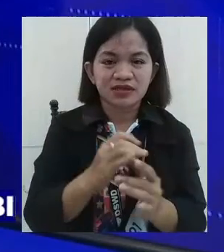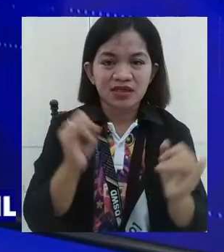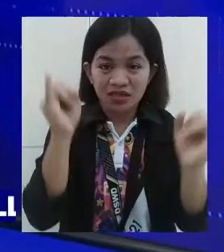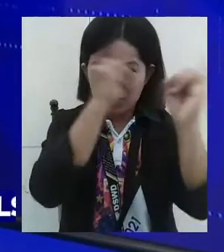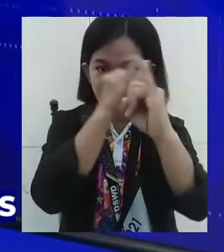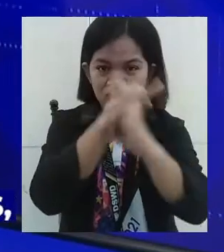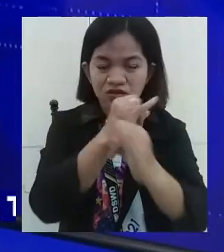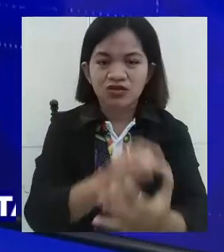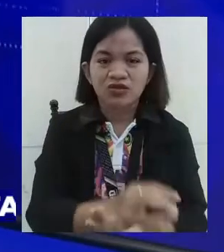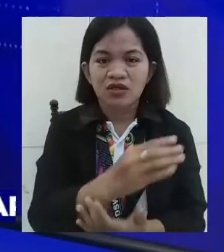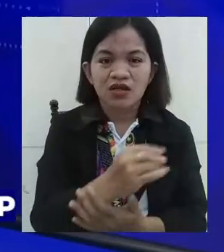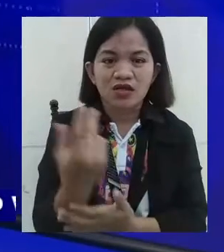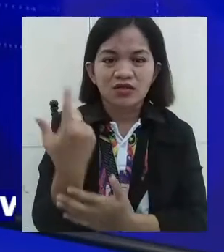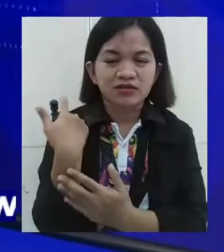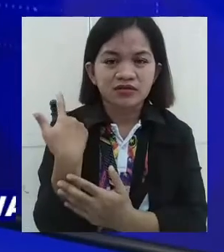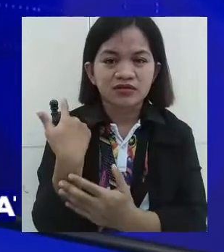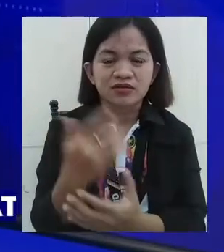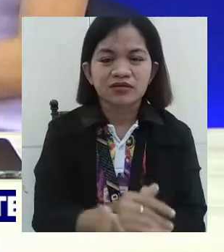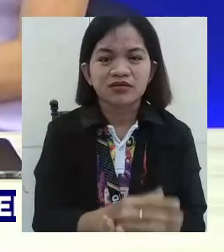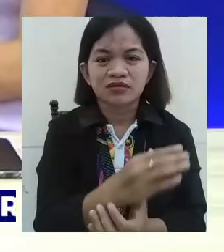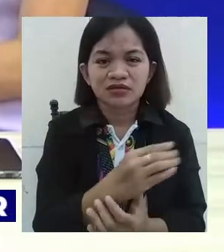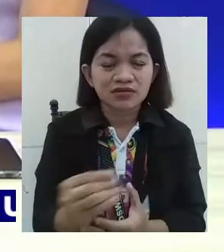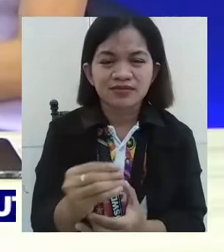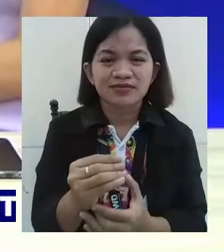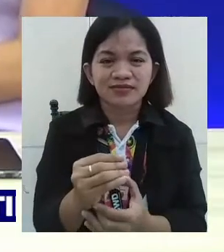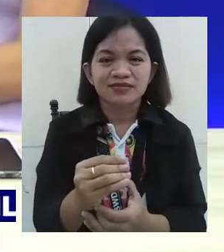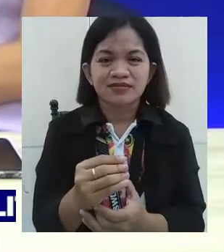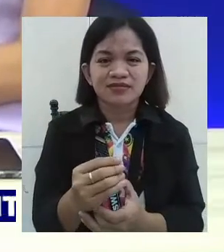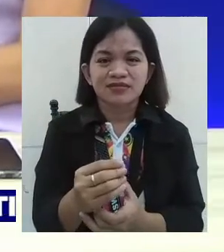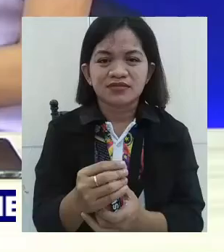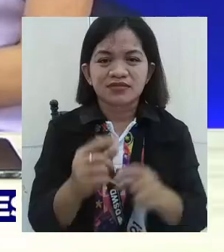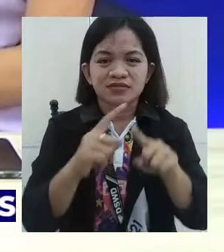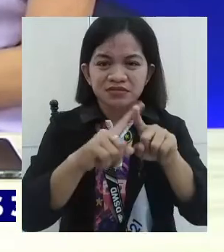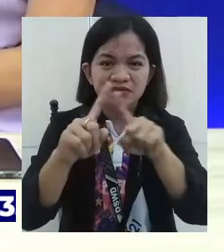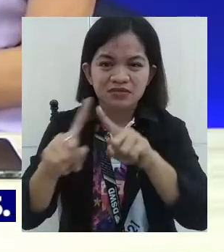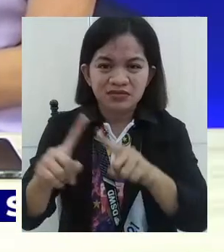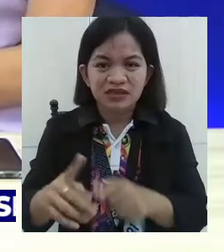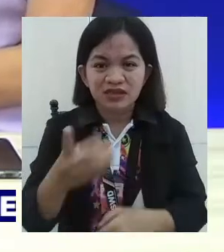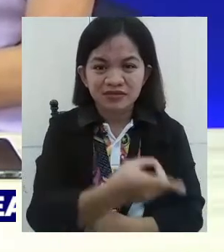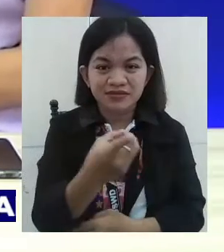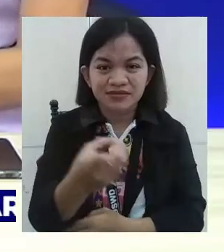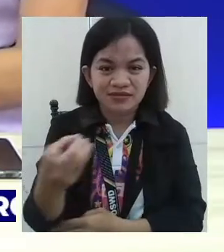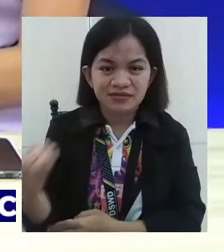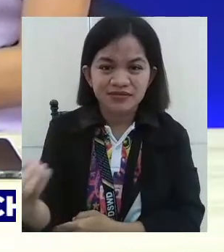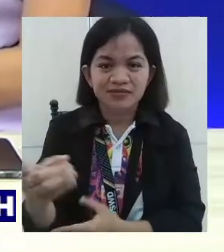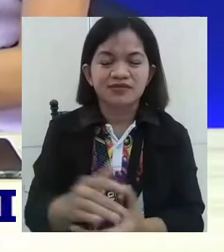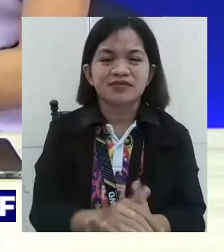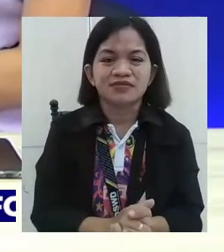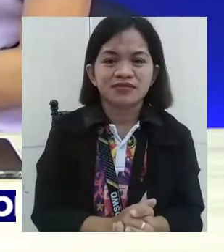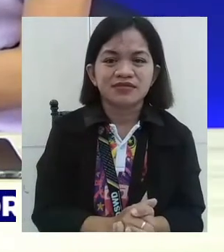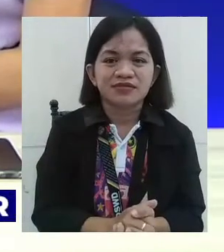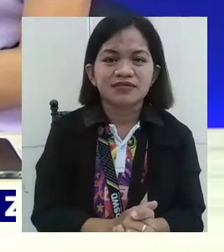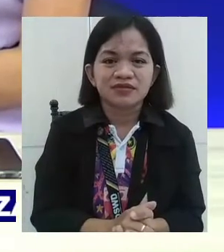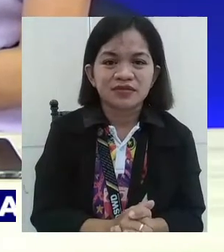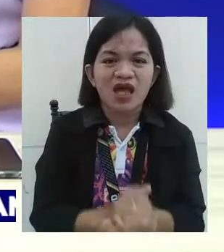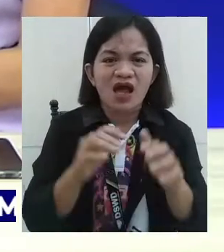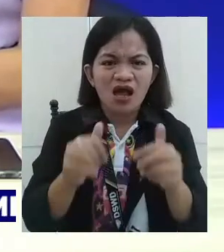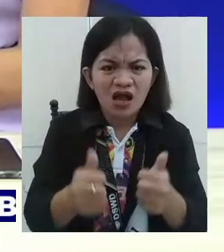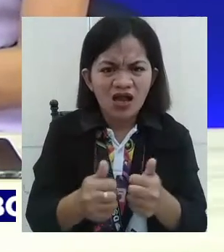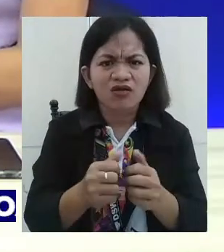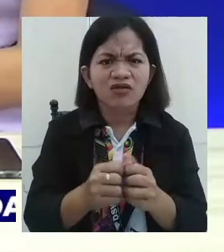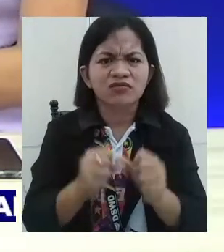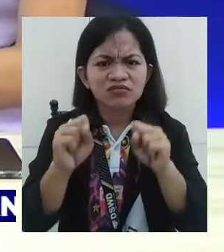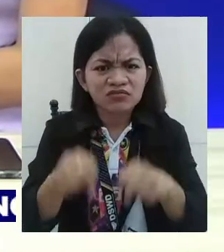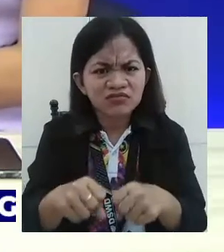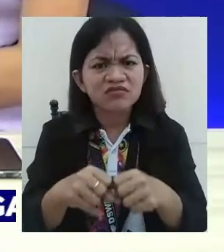disability, yung early warning devices, ano ba naman ang silbi ng sirens? Masing gaano kalakas yan, walang silbi yan sa mga taong